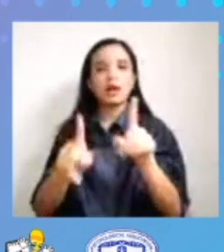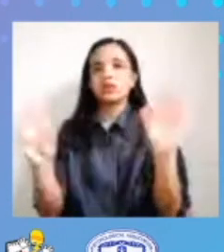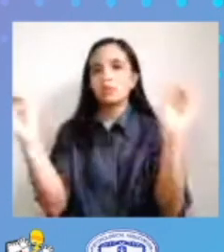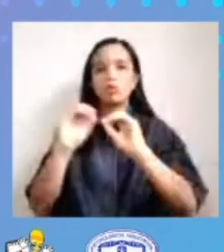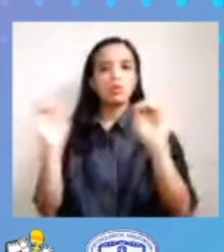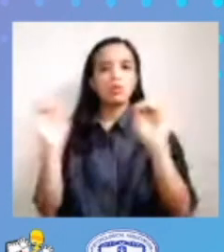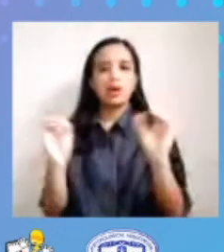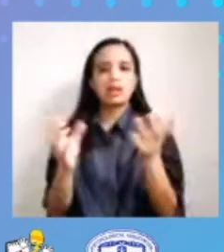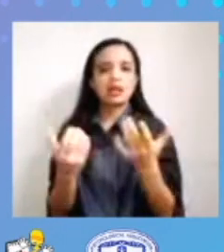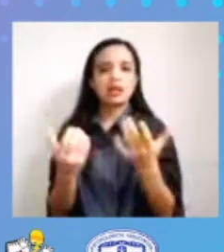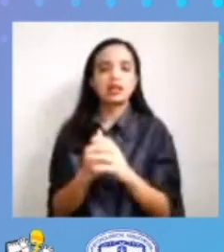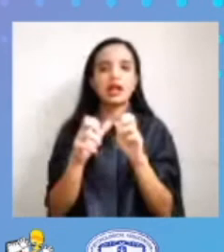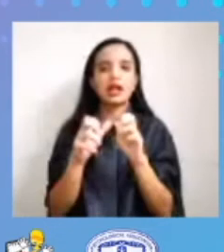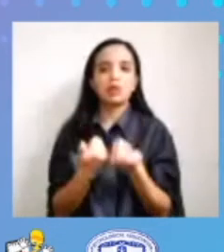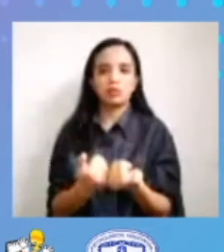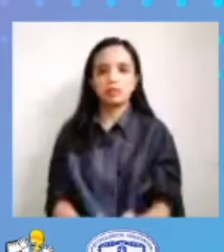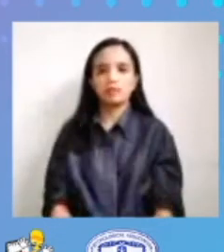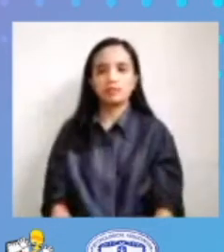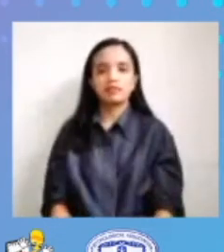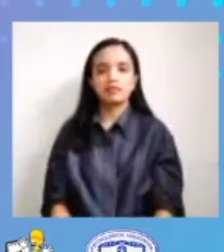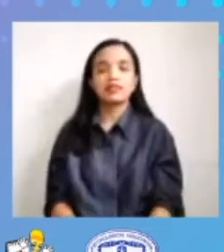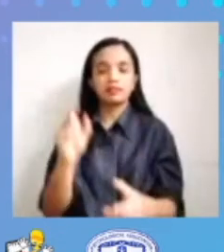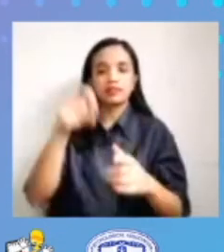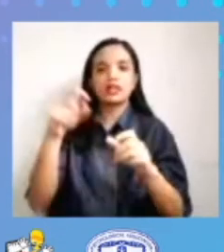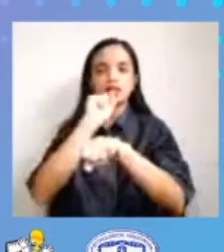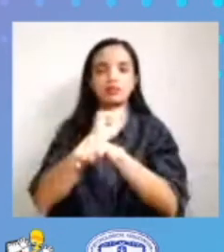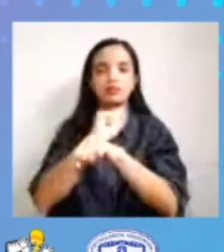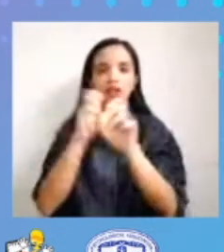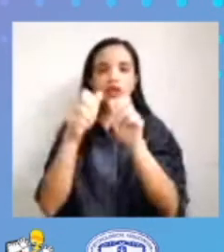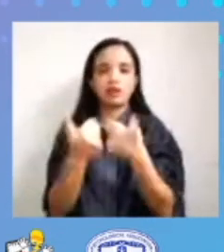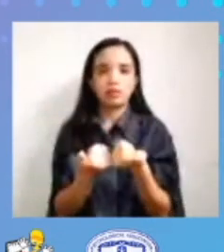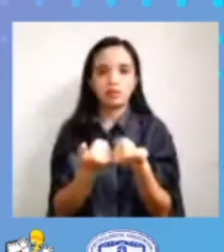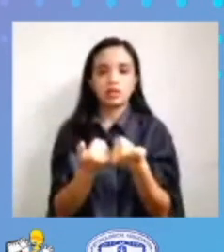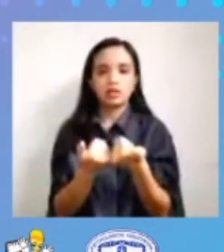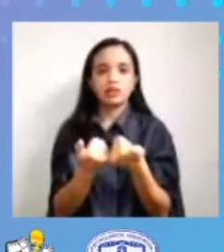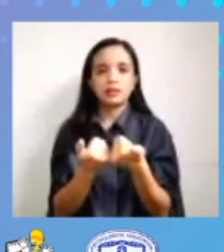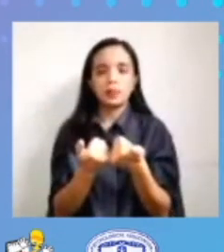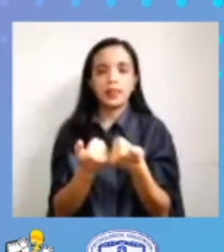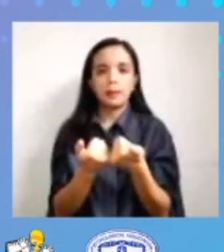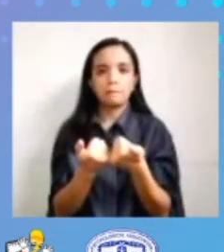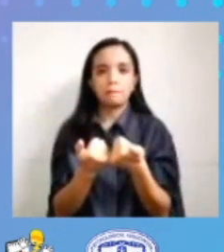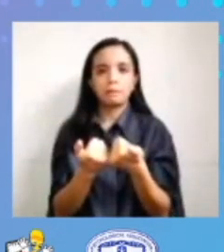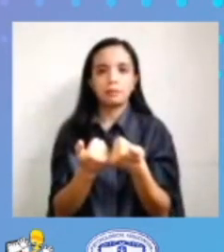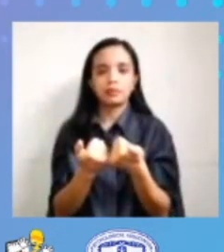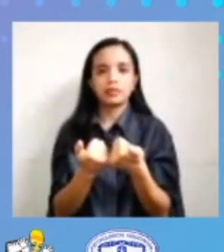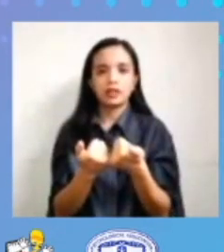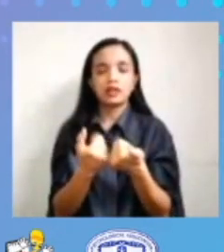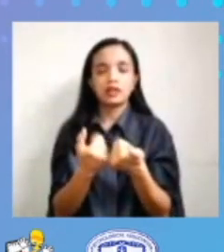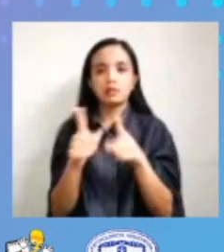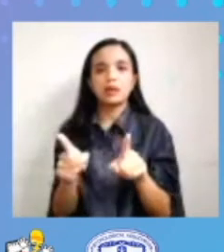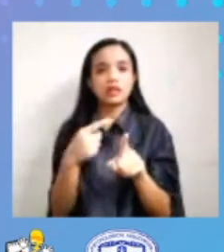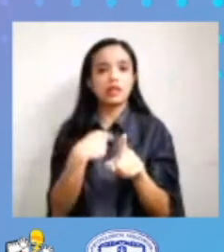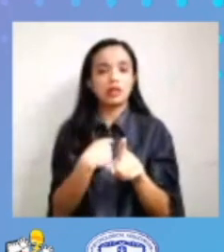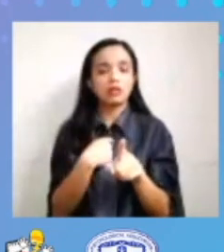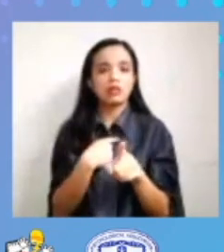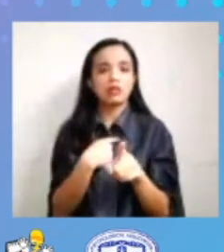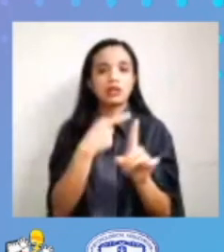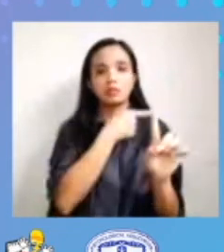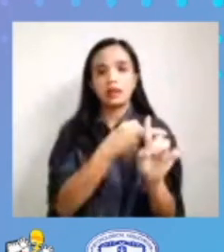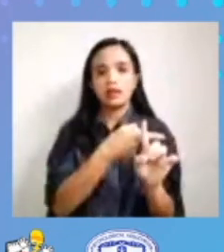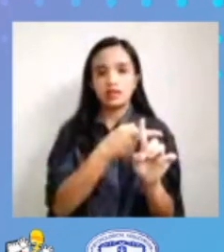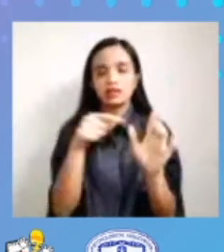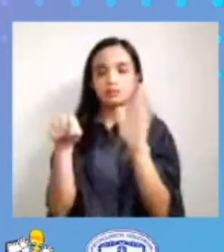yung sinasabi ni Enzo is that the progression should also be, yes, kailangan smart ka. Yung alam mo kung anong ginagawa mo, kaya ba